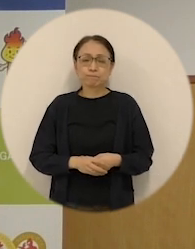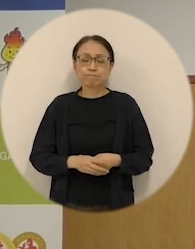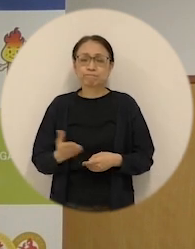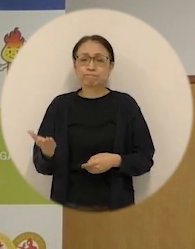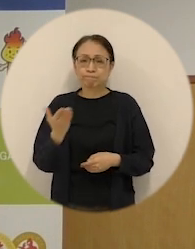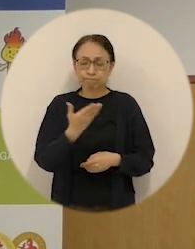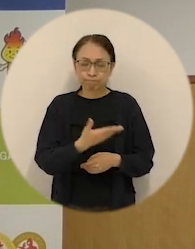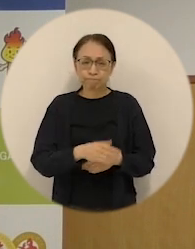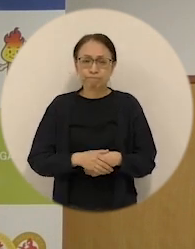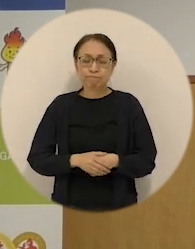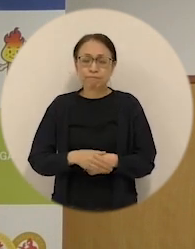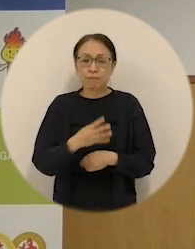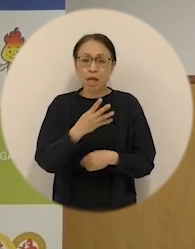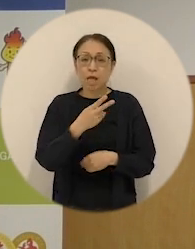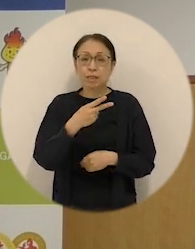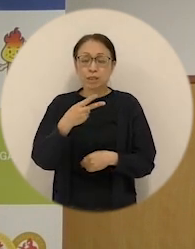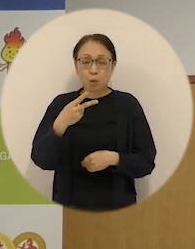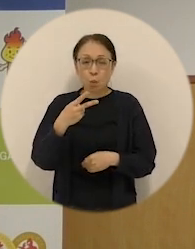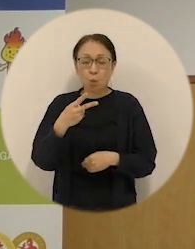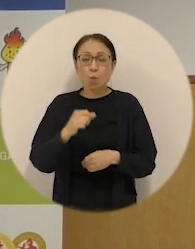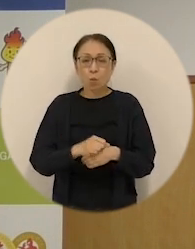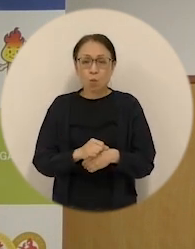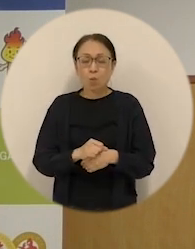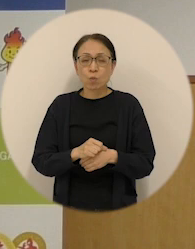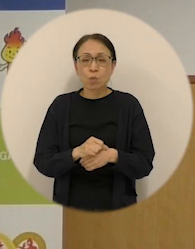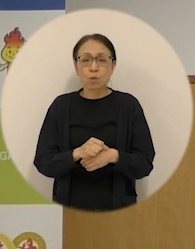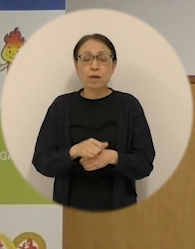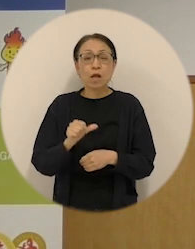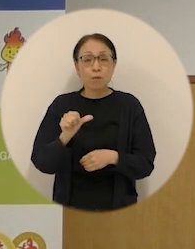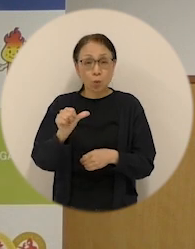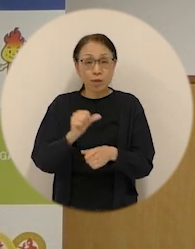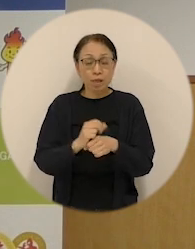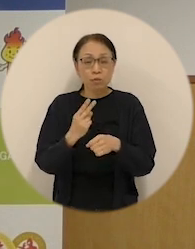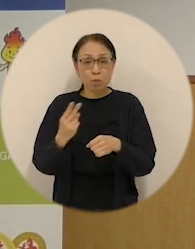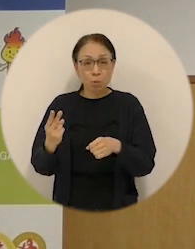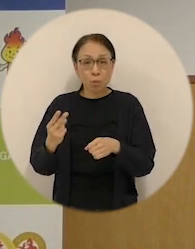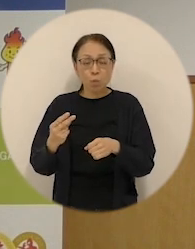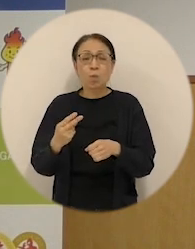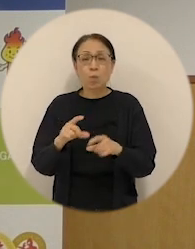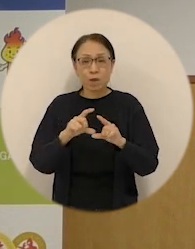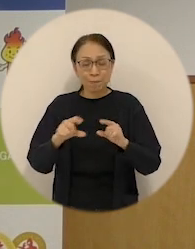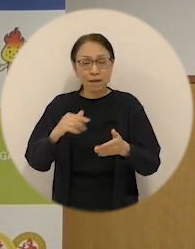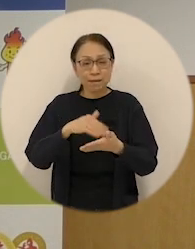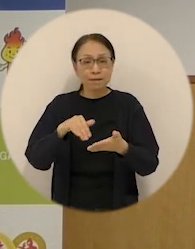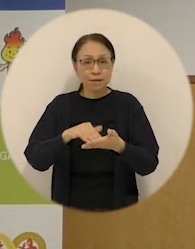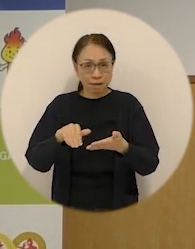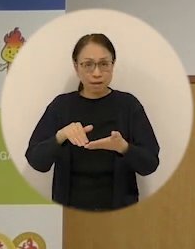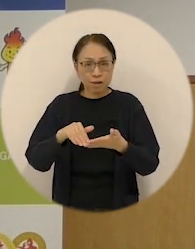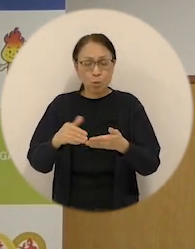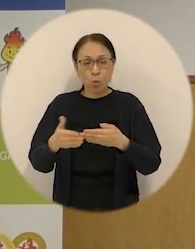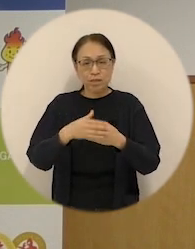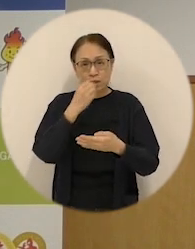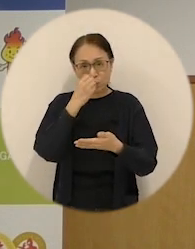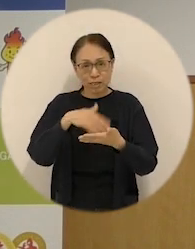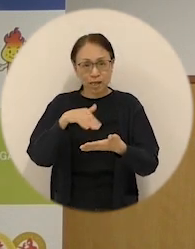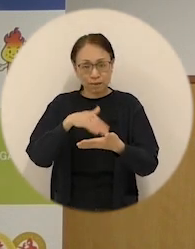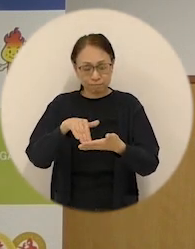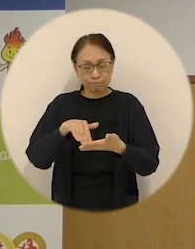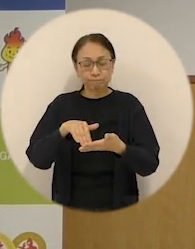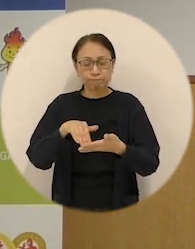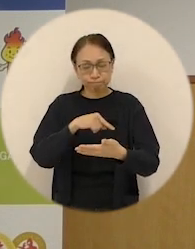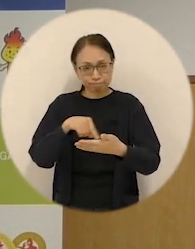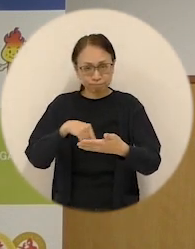次に専決第2号、令和5年度須賀川市一般会計補正予算第7号の概要についてであります